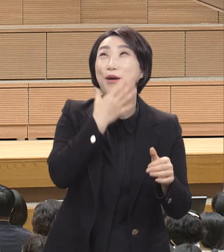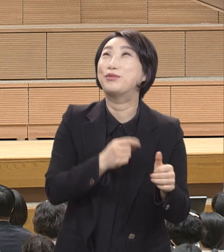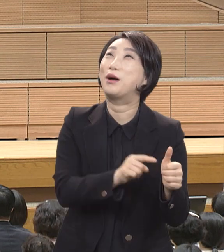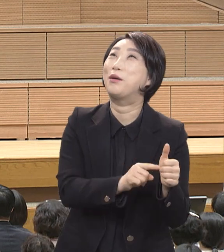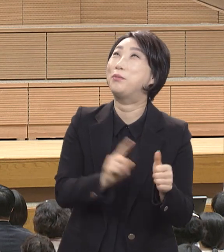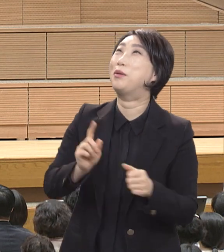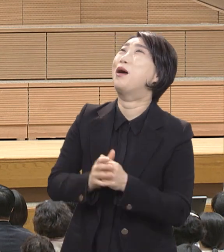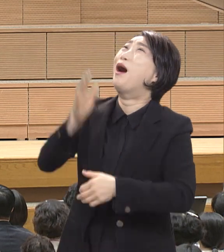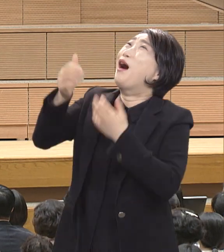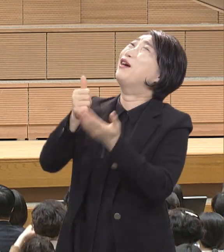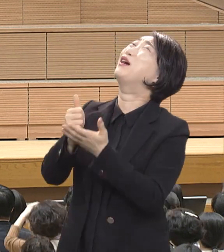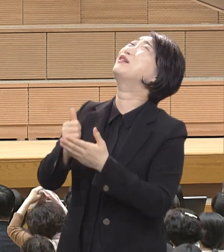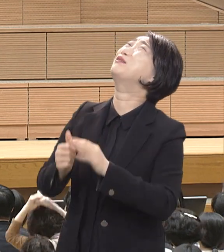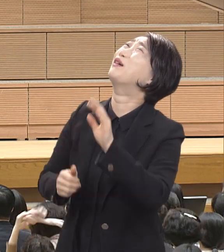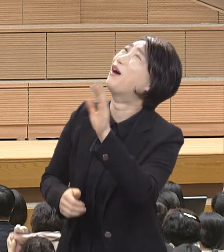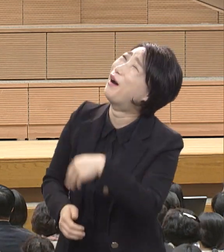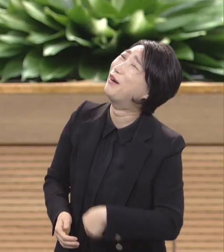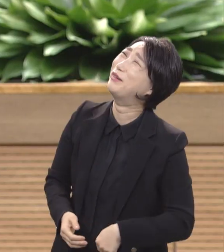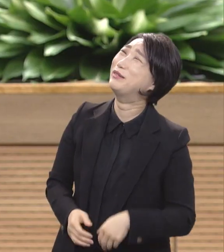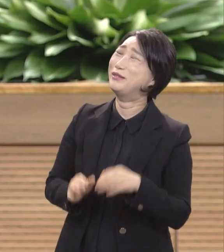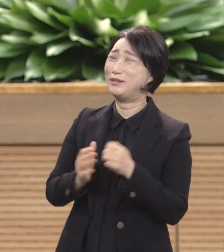세상에 기한이 이를 때